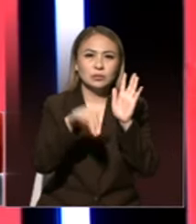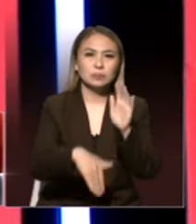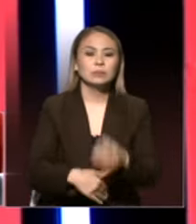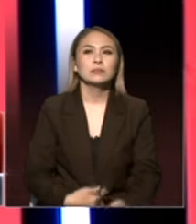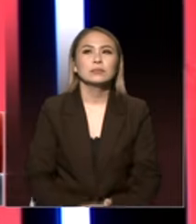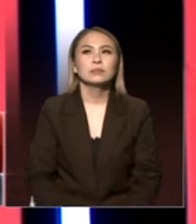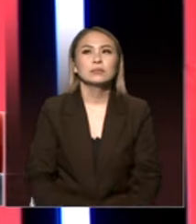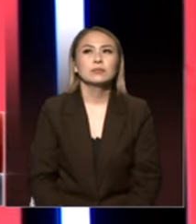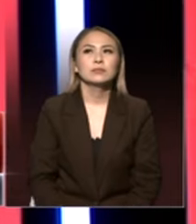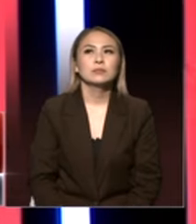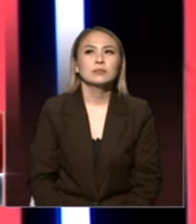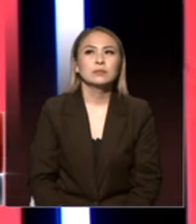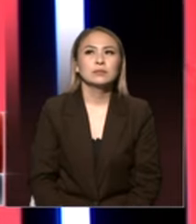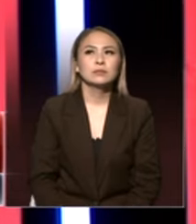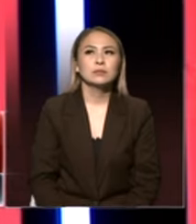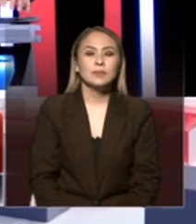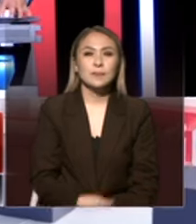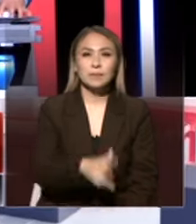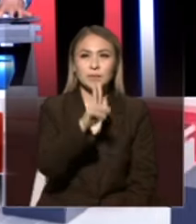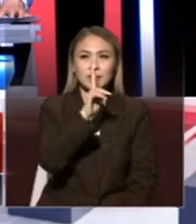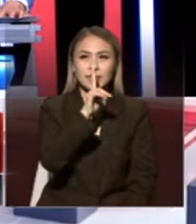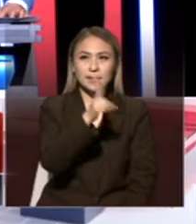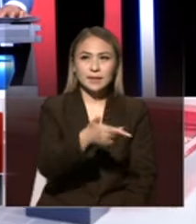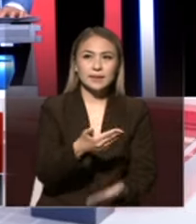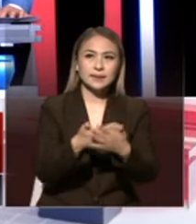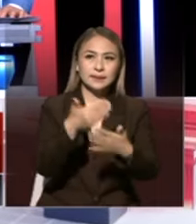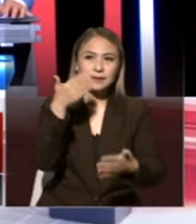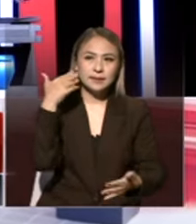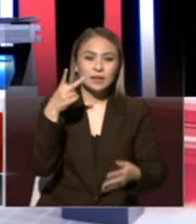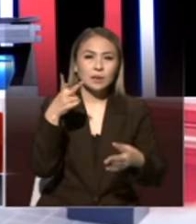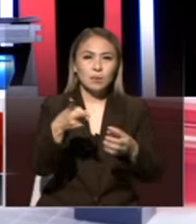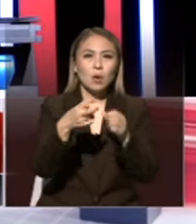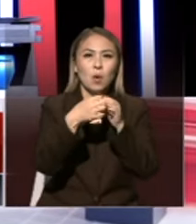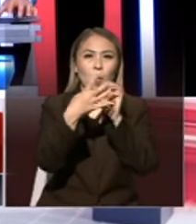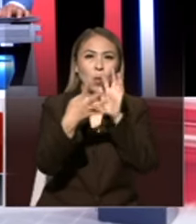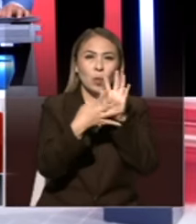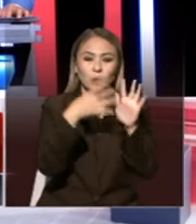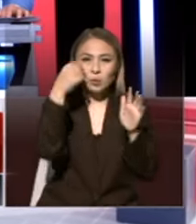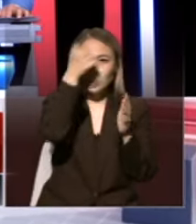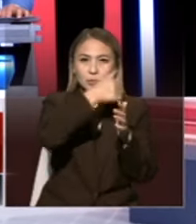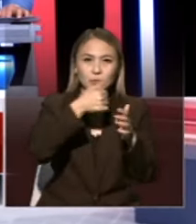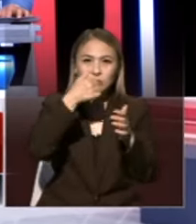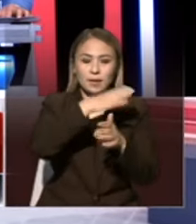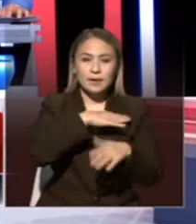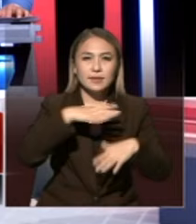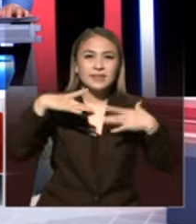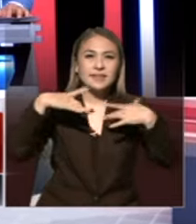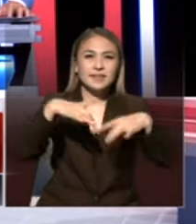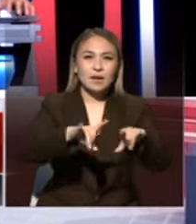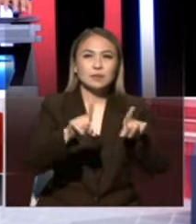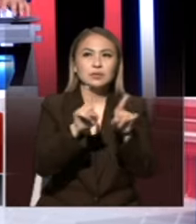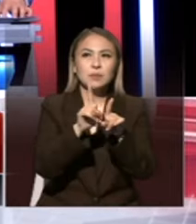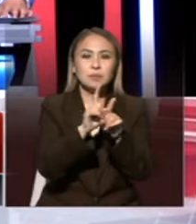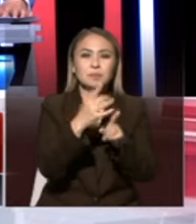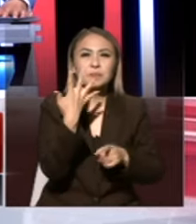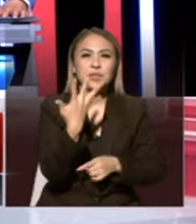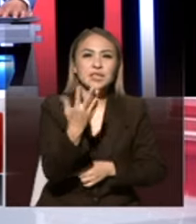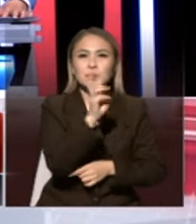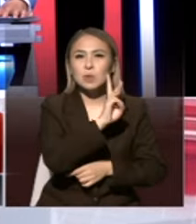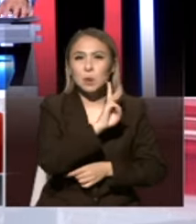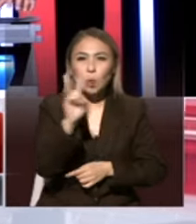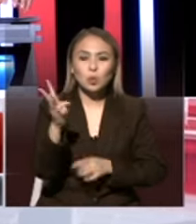қараңыз. Осыдан 3 жыл бұрын 2019 жылы дәл осы маркала трактор 5 миллион 900 мың